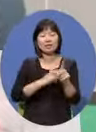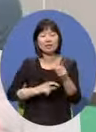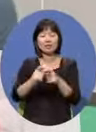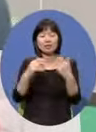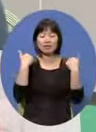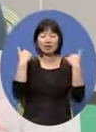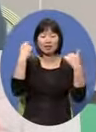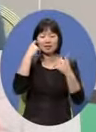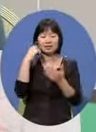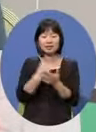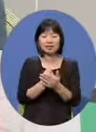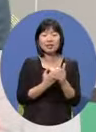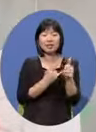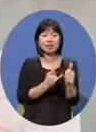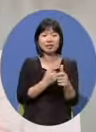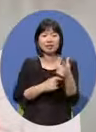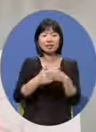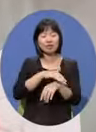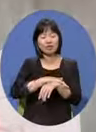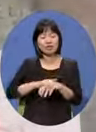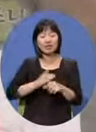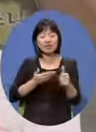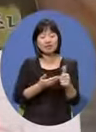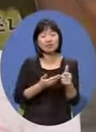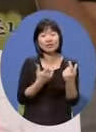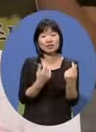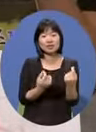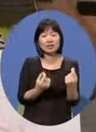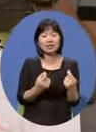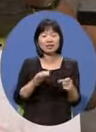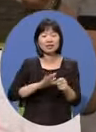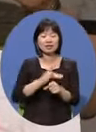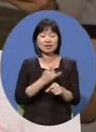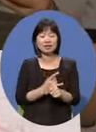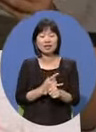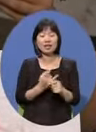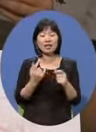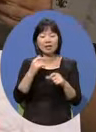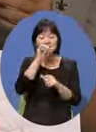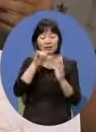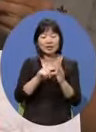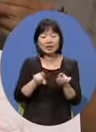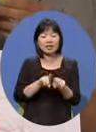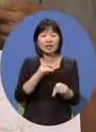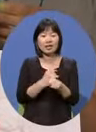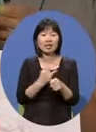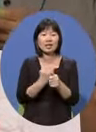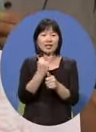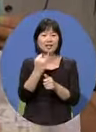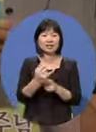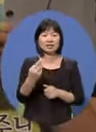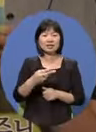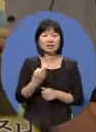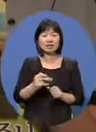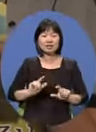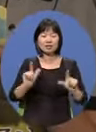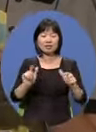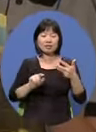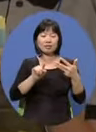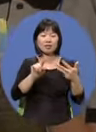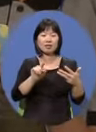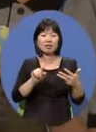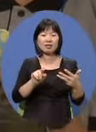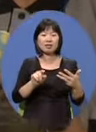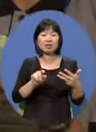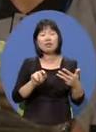커진 느낌으로 당신한테 더욱 잘할게. 사랑해. 평생 함께할 아내 한주희. 2012년 8월